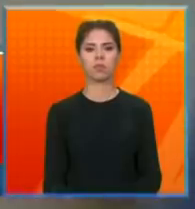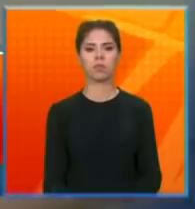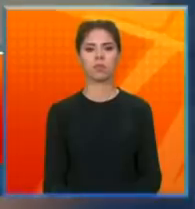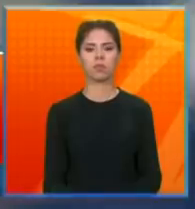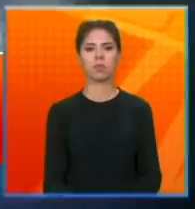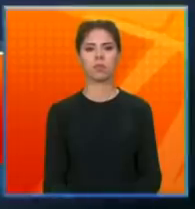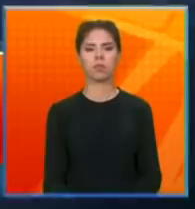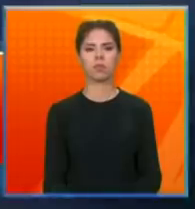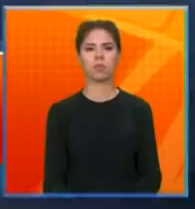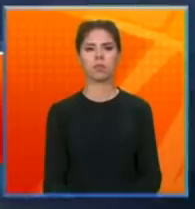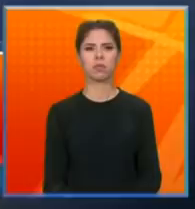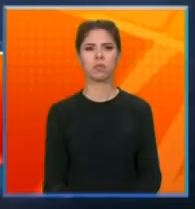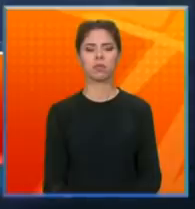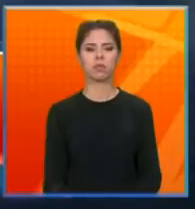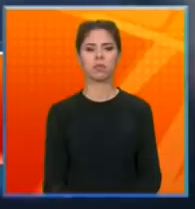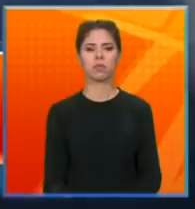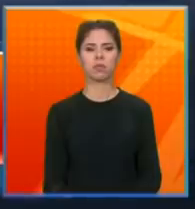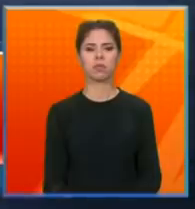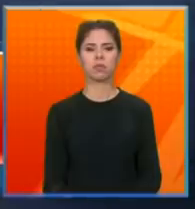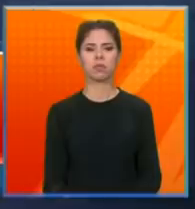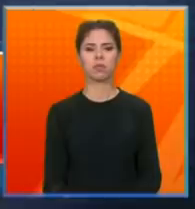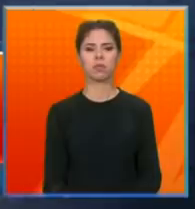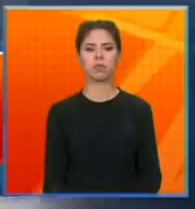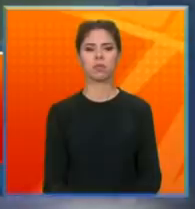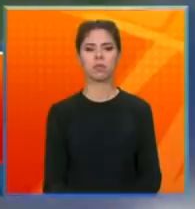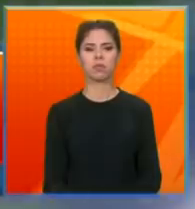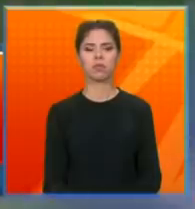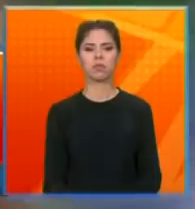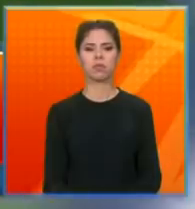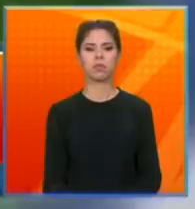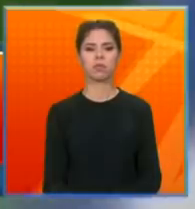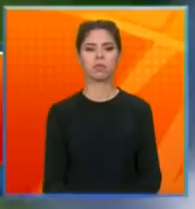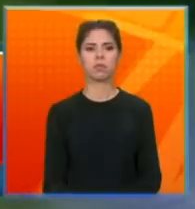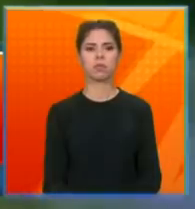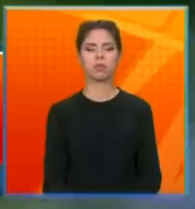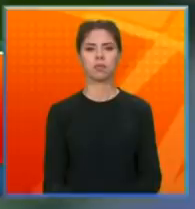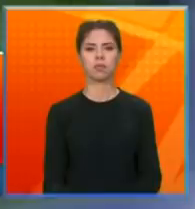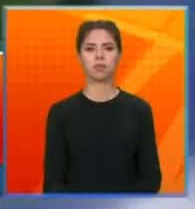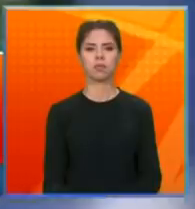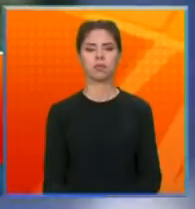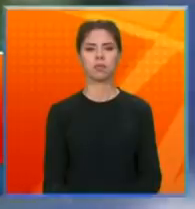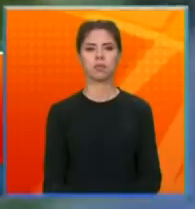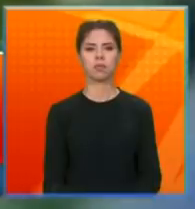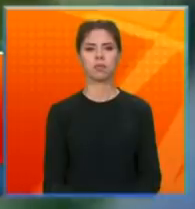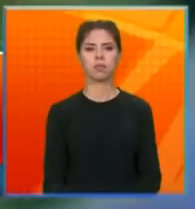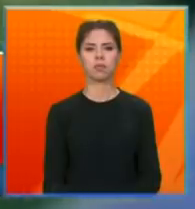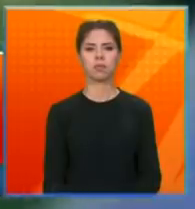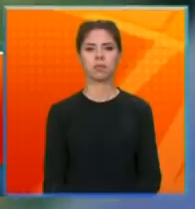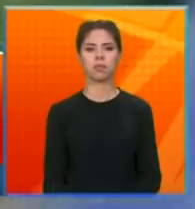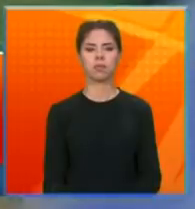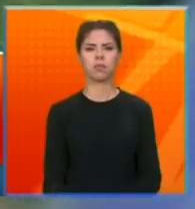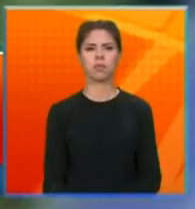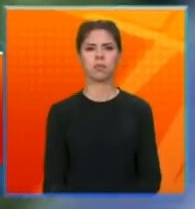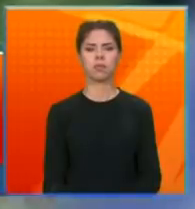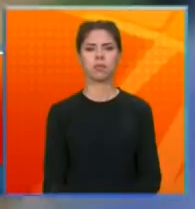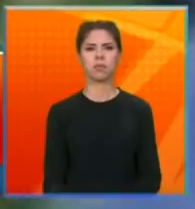bir şey. Evet sor bakayım ne yapacağım? Ben evimde. Ben bir sınıfımda bir dolaba sıkıntıda bir oturup yemek gibi bakıp yollak bakma bir yollak. Bize efendim polise lütfen polise. Bize şikayet yapacağız